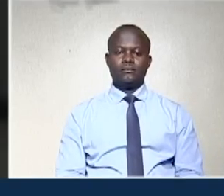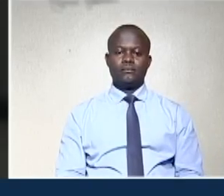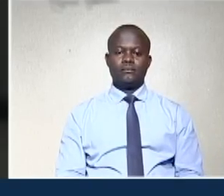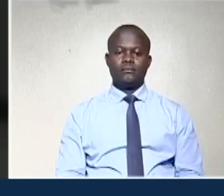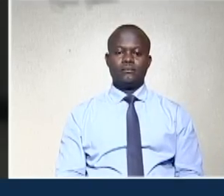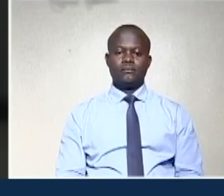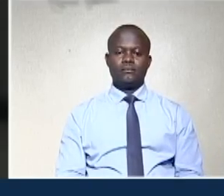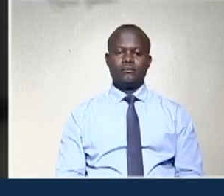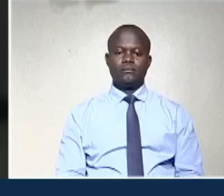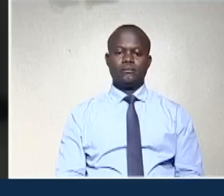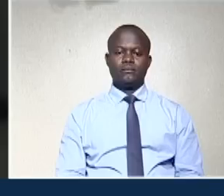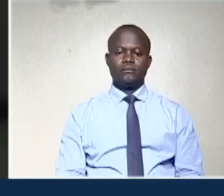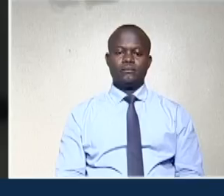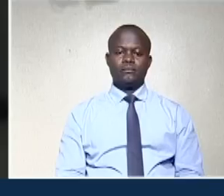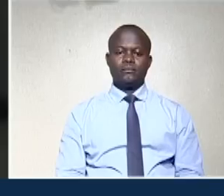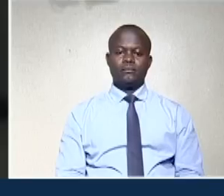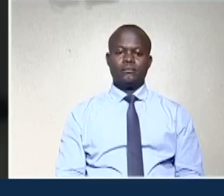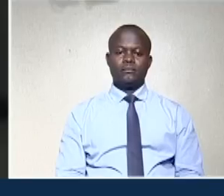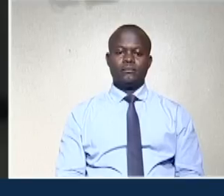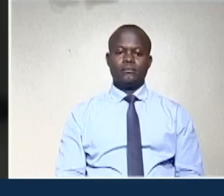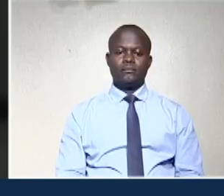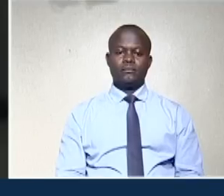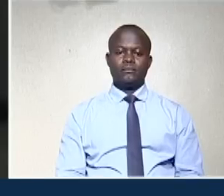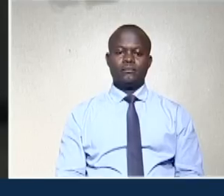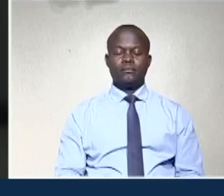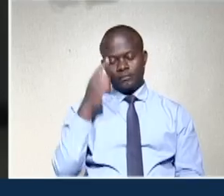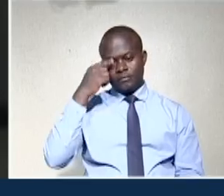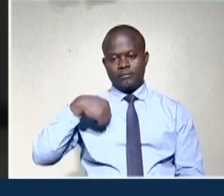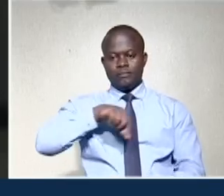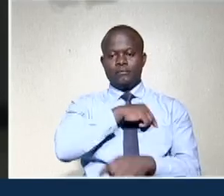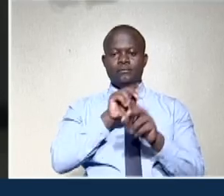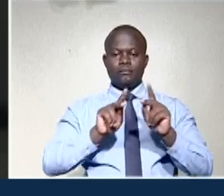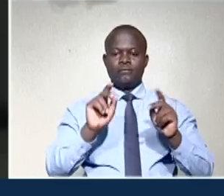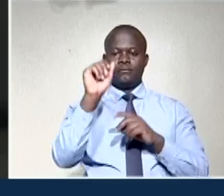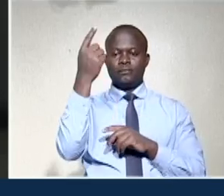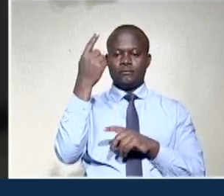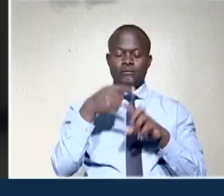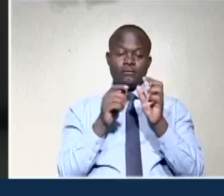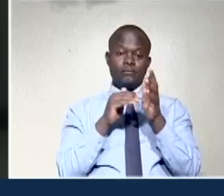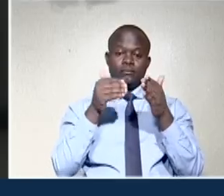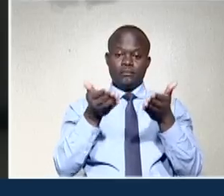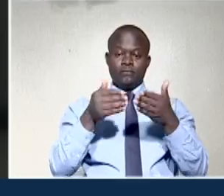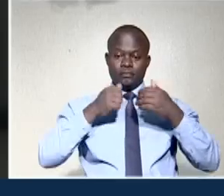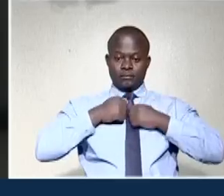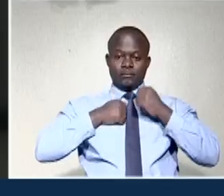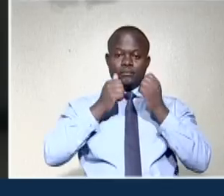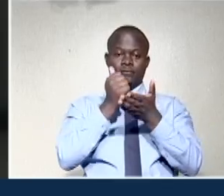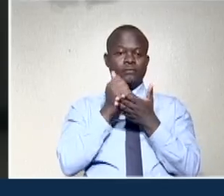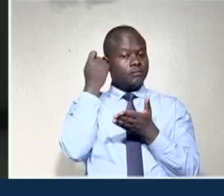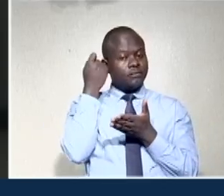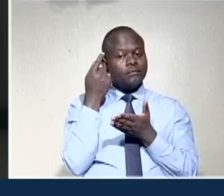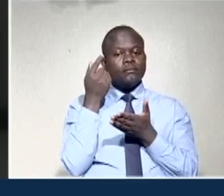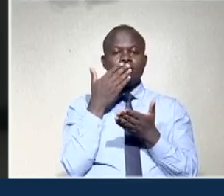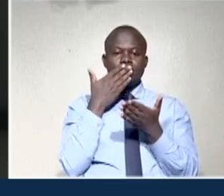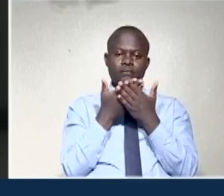can understand it even better why peace is so precious. Kuri twe, amahoro niyo ya mbere. Kandi kuba ndi mu Rwanda biramfasha kumva neza